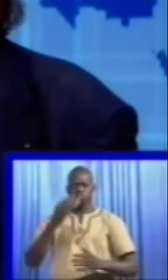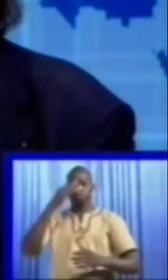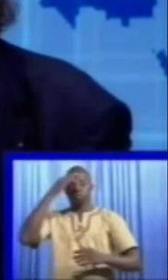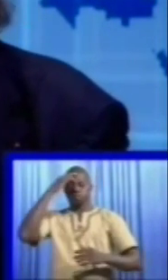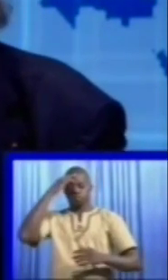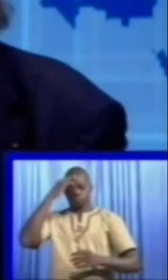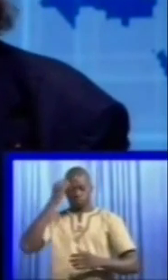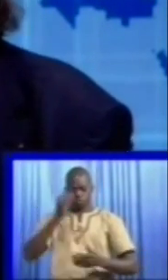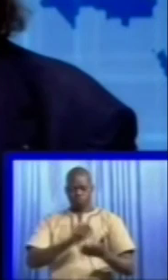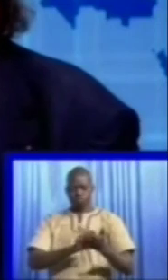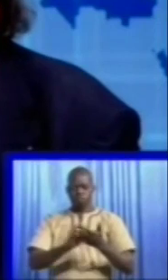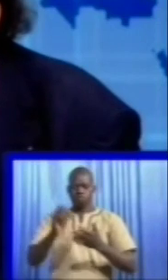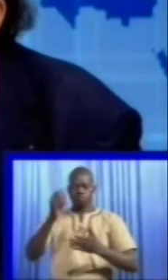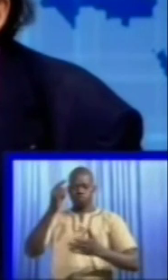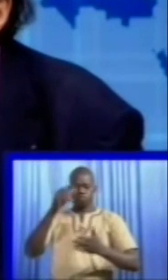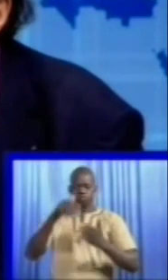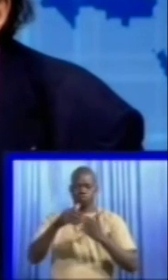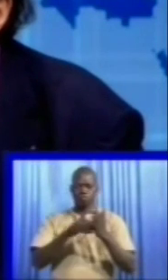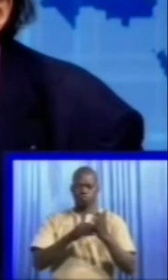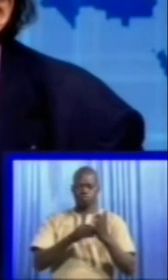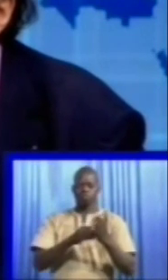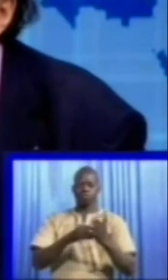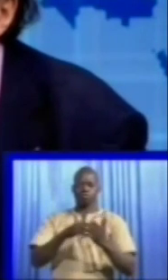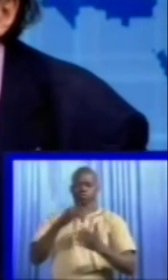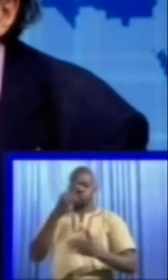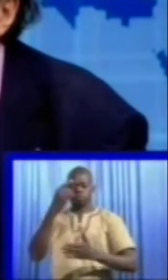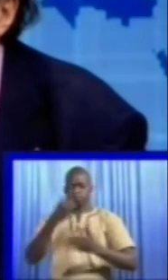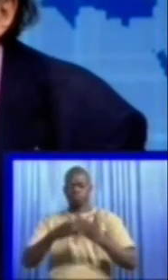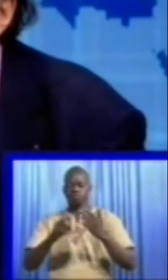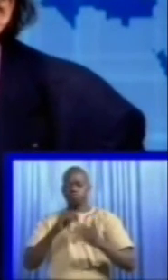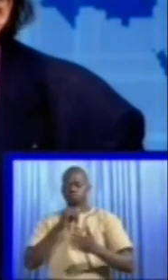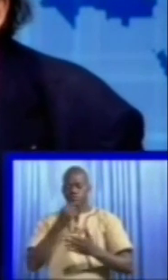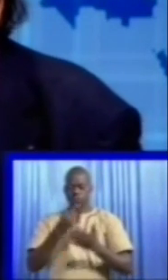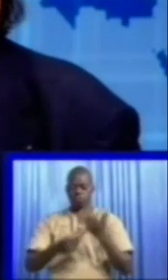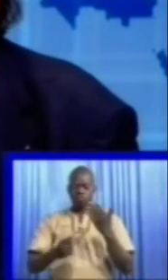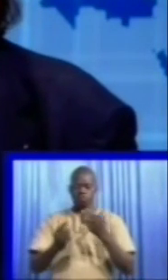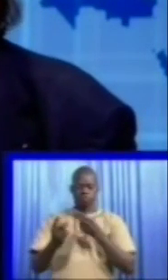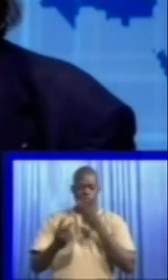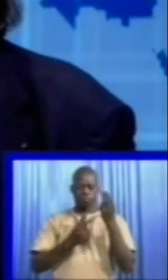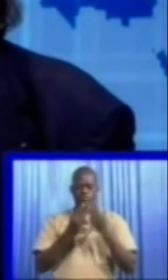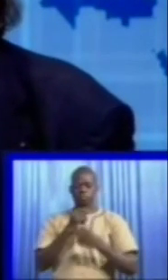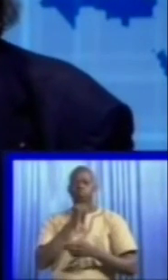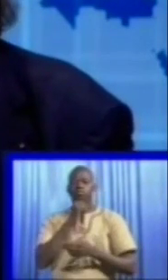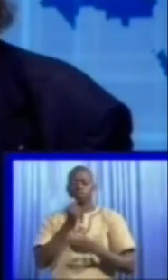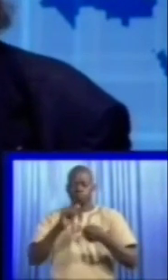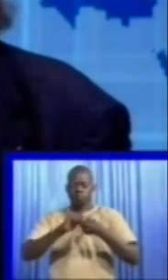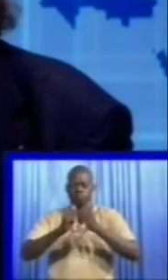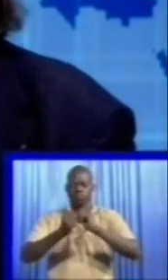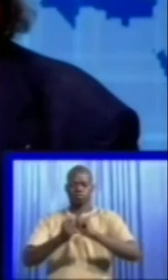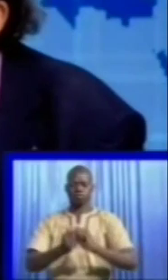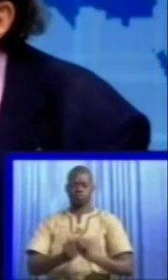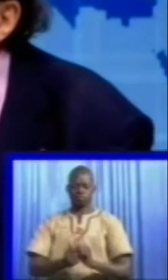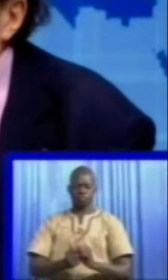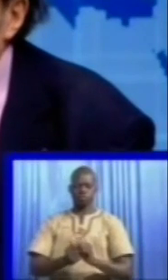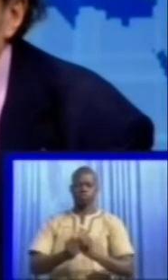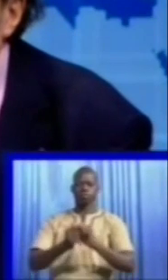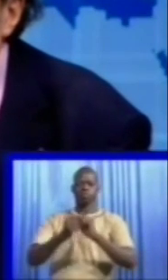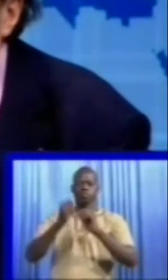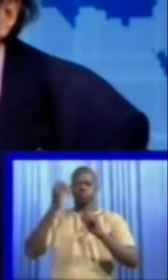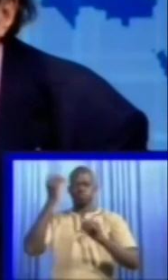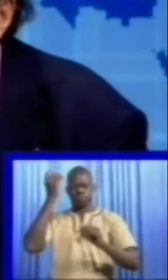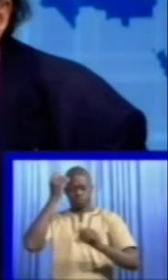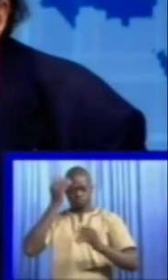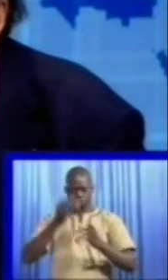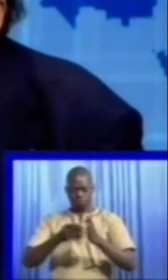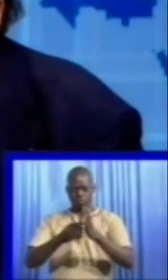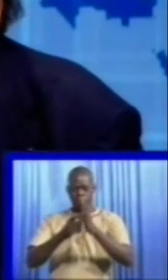parce qu'on écrit quelquefois n'importe quoi qui n'a pas été vérifié. Alors, c'est un problème de déontologie, ça veut dire que ça